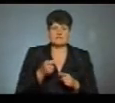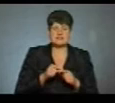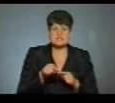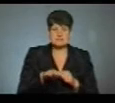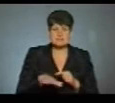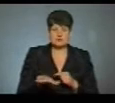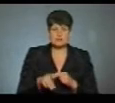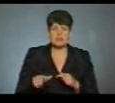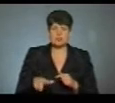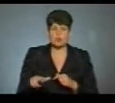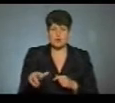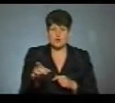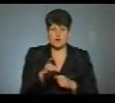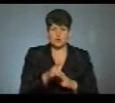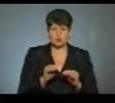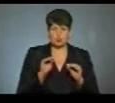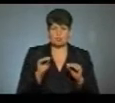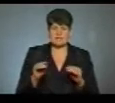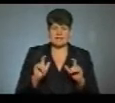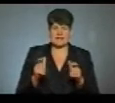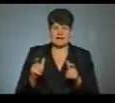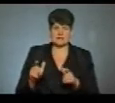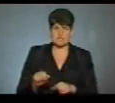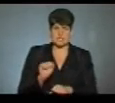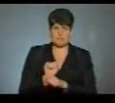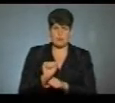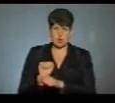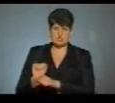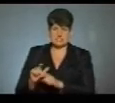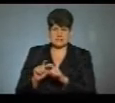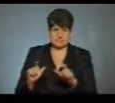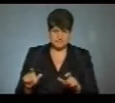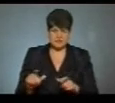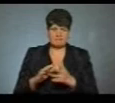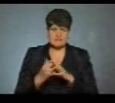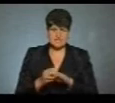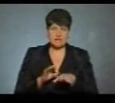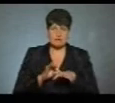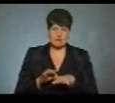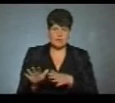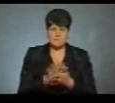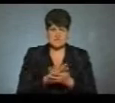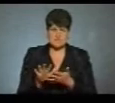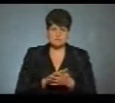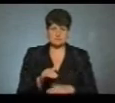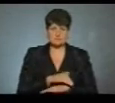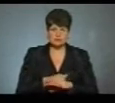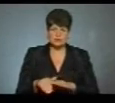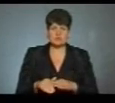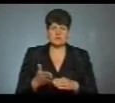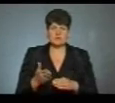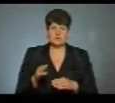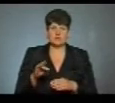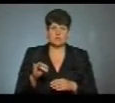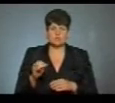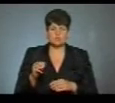На дорогах району поставили карантинні пости. У селах проводимо дезінфекцію вулиць, тротуарів,